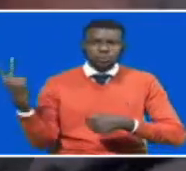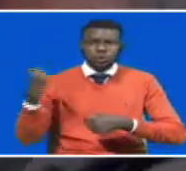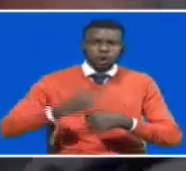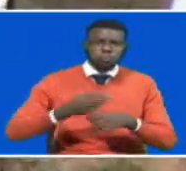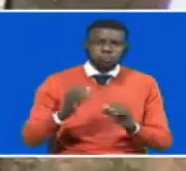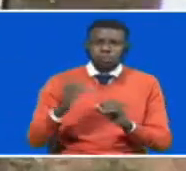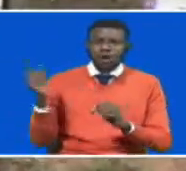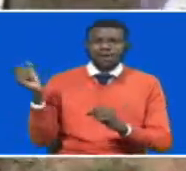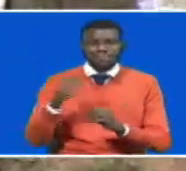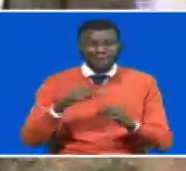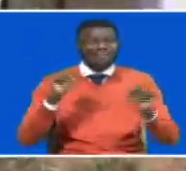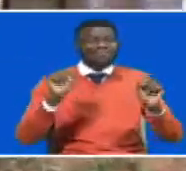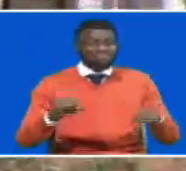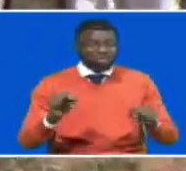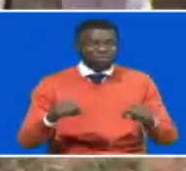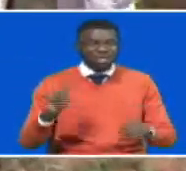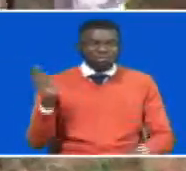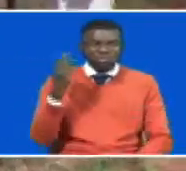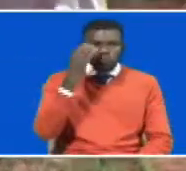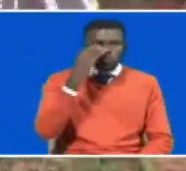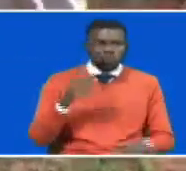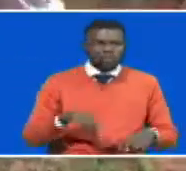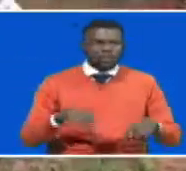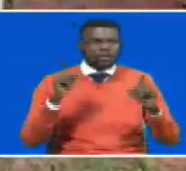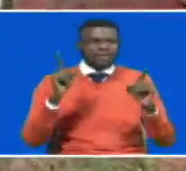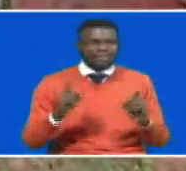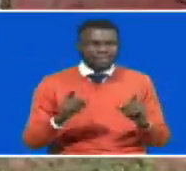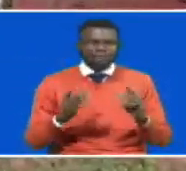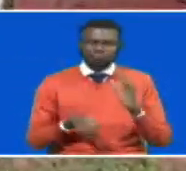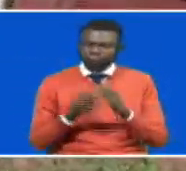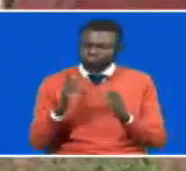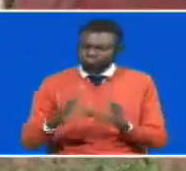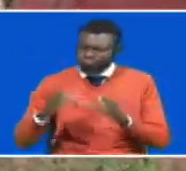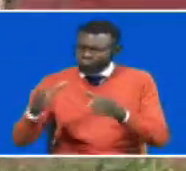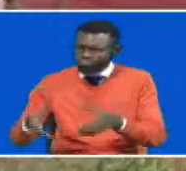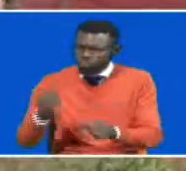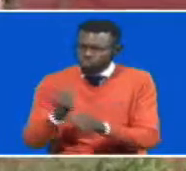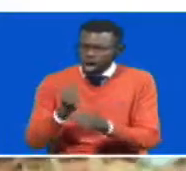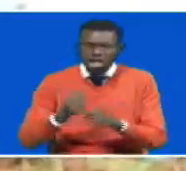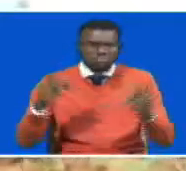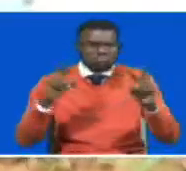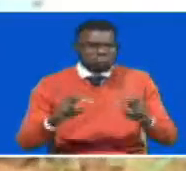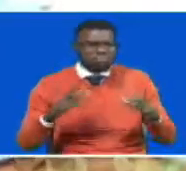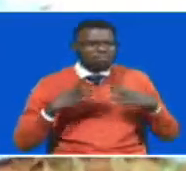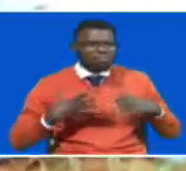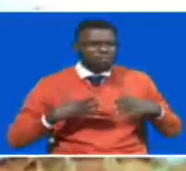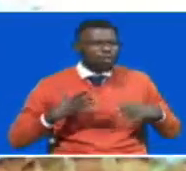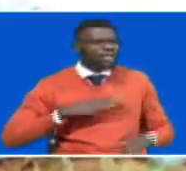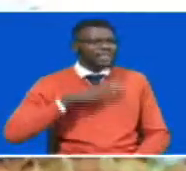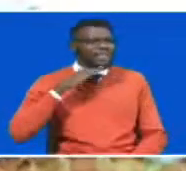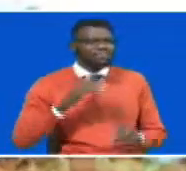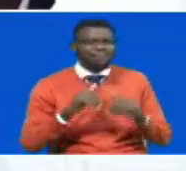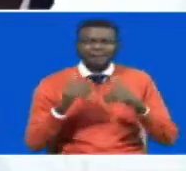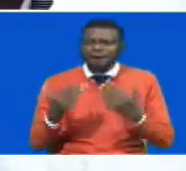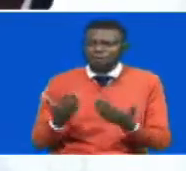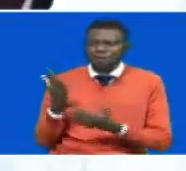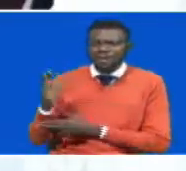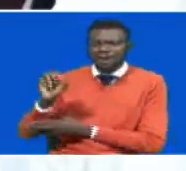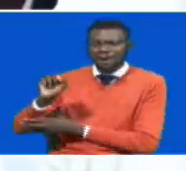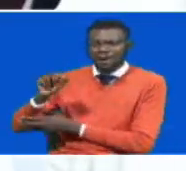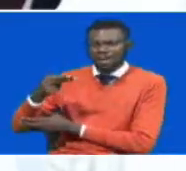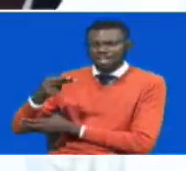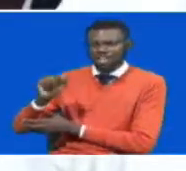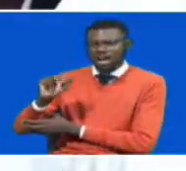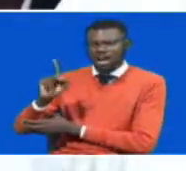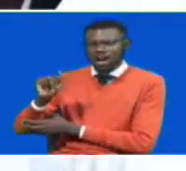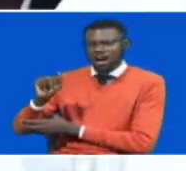take one month. Rais William Ruto akitarajiwa kubuni tume maalum ya kuchunguza maafa ya halaiki msituni Shakahola. To find